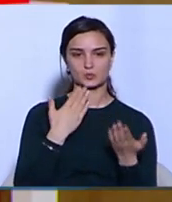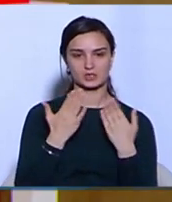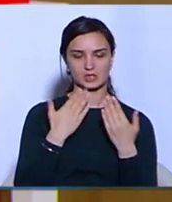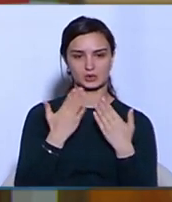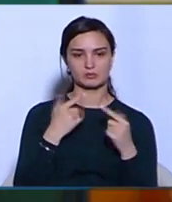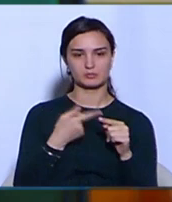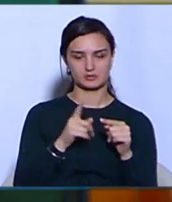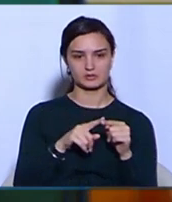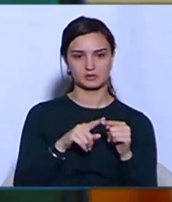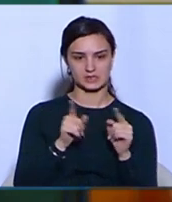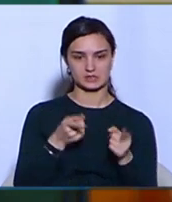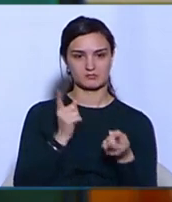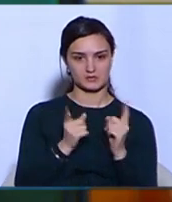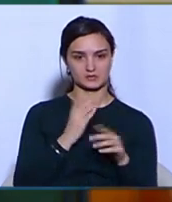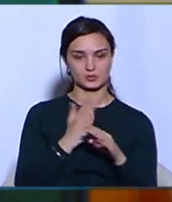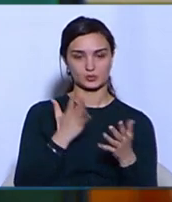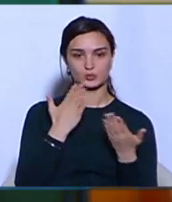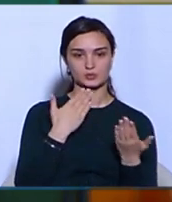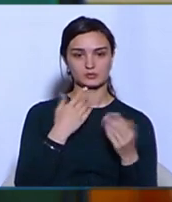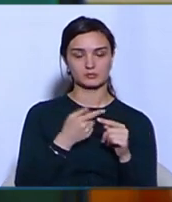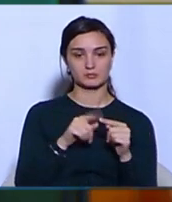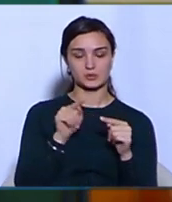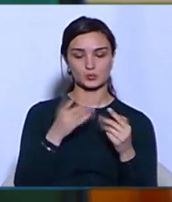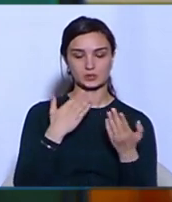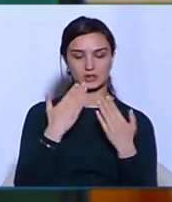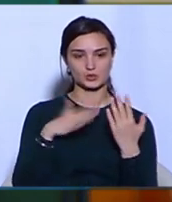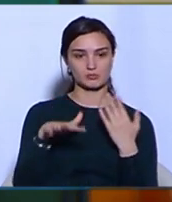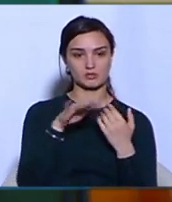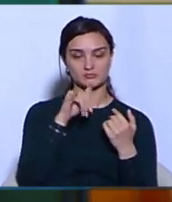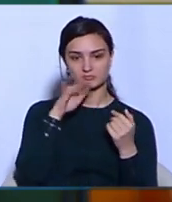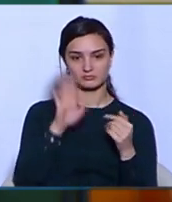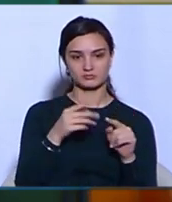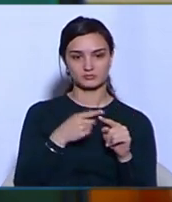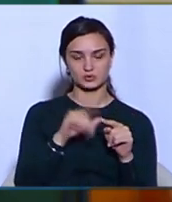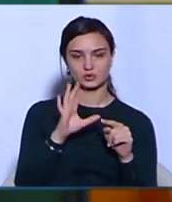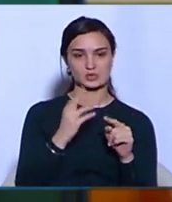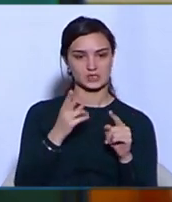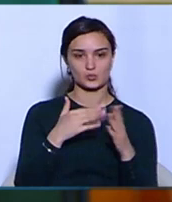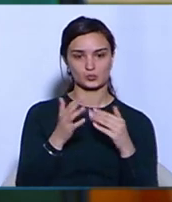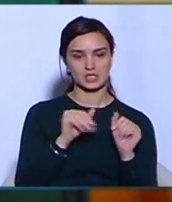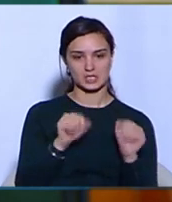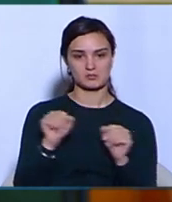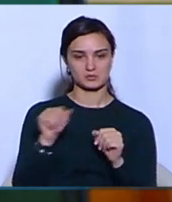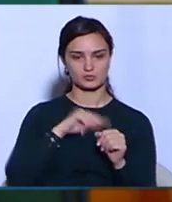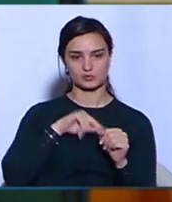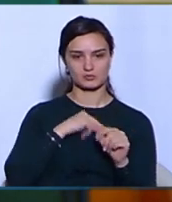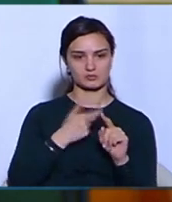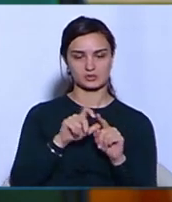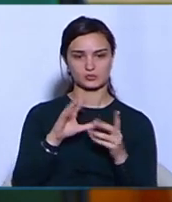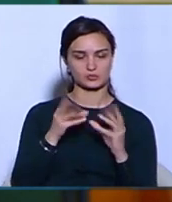ურთიერთობები სრულფასოვანია, თუ ვერ ახდენს მის გენერალიზაციას, ასეთ შემთხვევაში სოციალურ უნარებზე მუშაობა ეს აბსოლუტურად